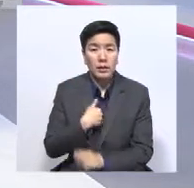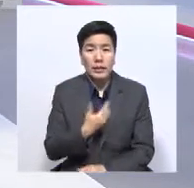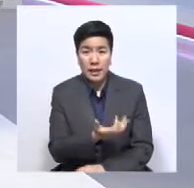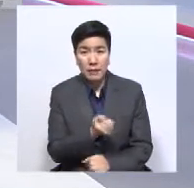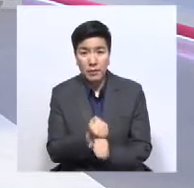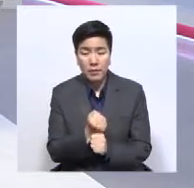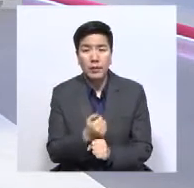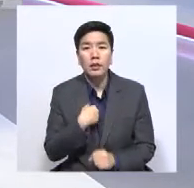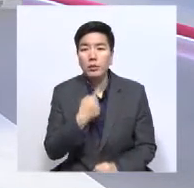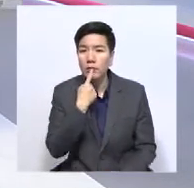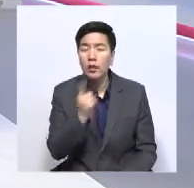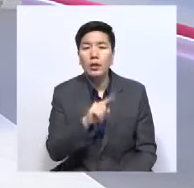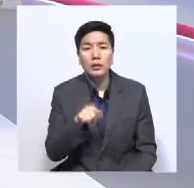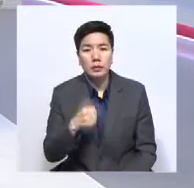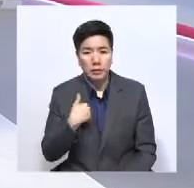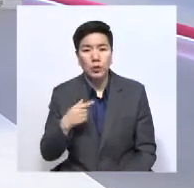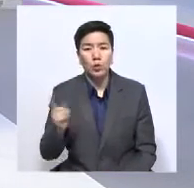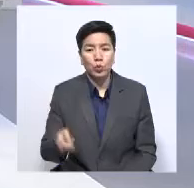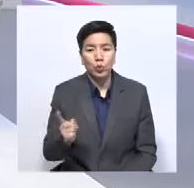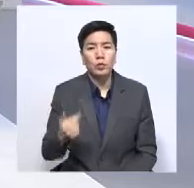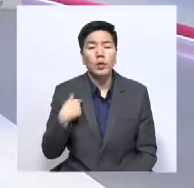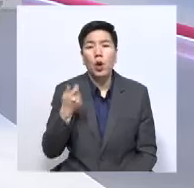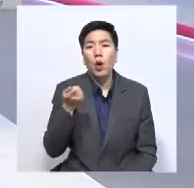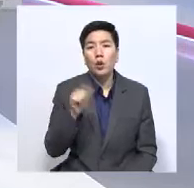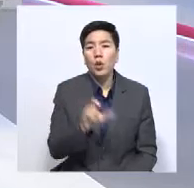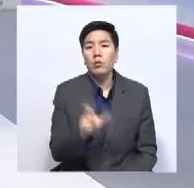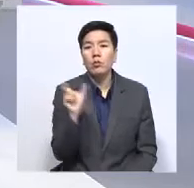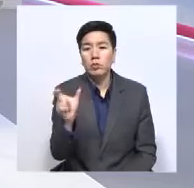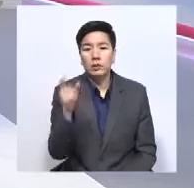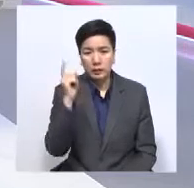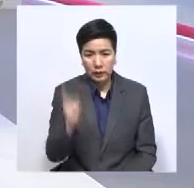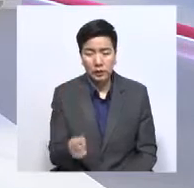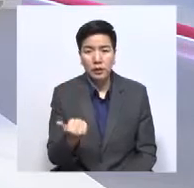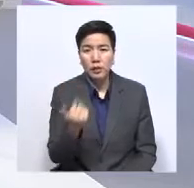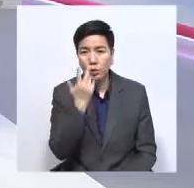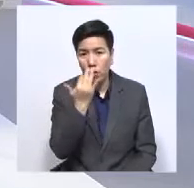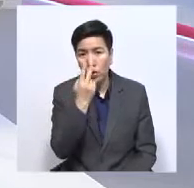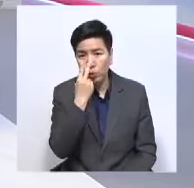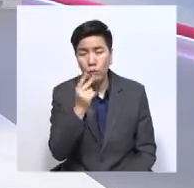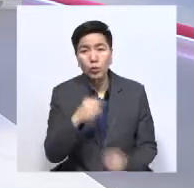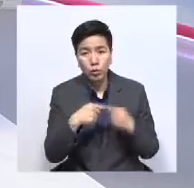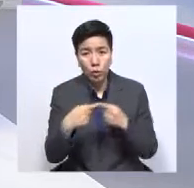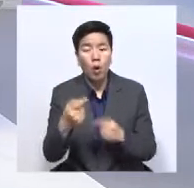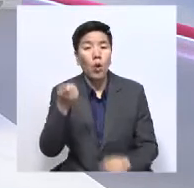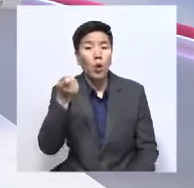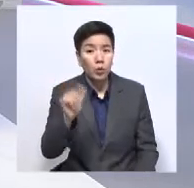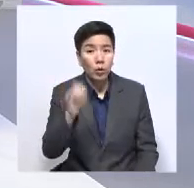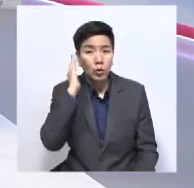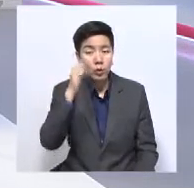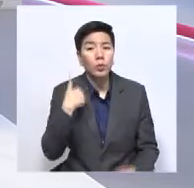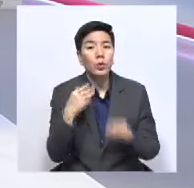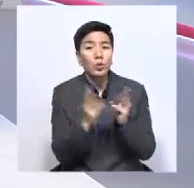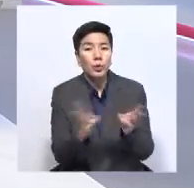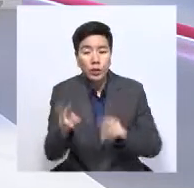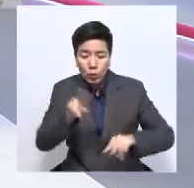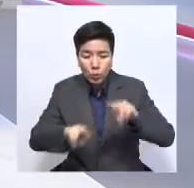แล้วพบว่าสินค้าตัวเนี้ยมันมีอยู่จริง เลขอย.ที่เขาให้มา ถูกต้องจริงเดี๋ยวต้องตัดตามต่ออย.ว่าหลังจากนี้ไปจะมีมาตร